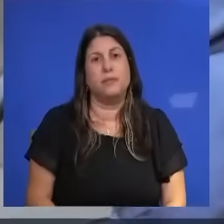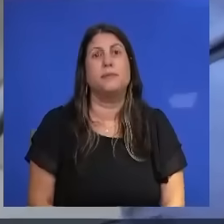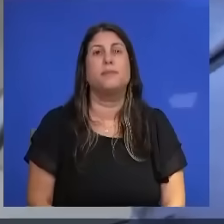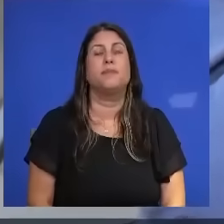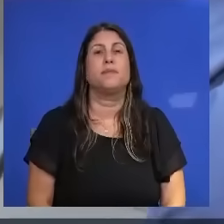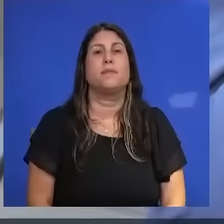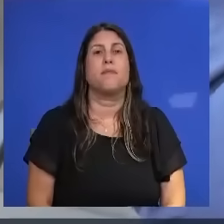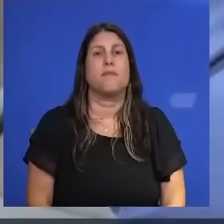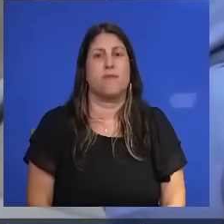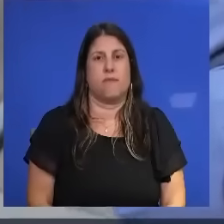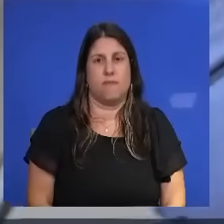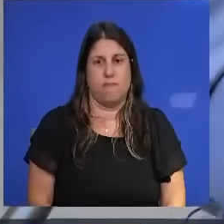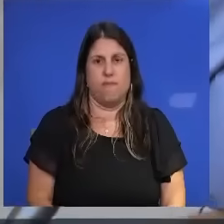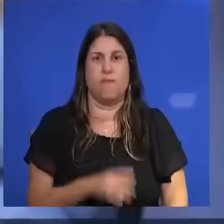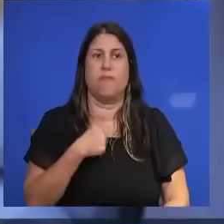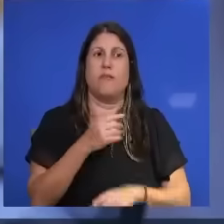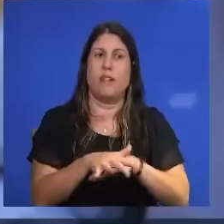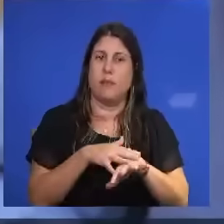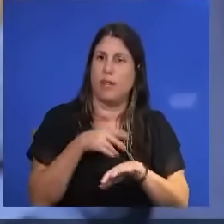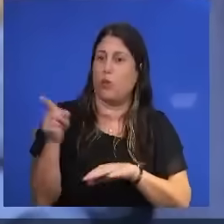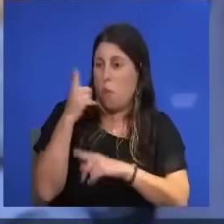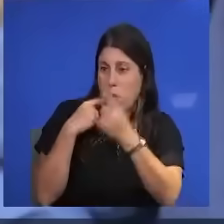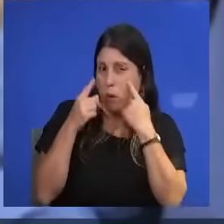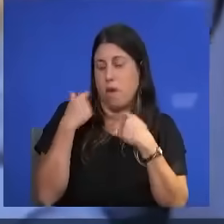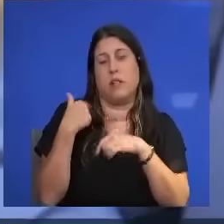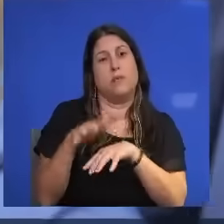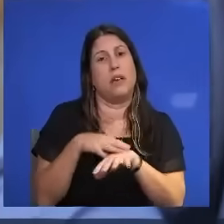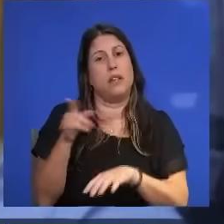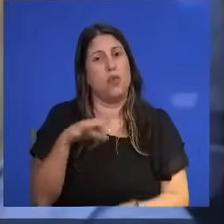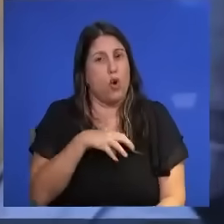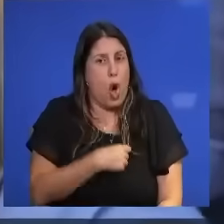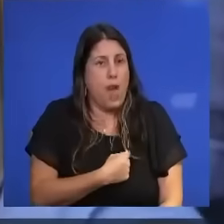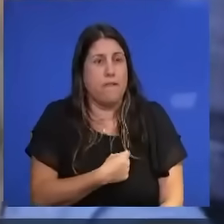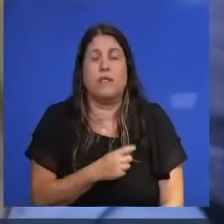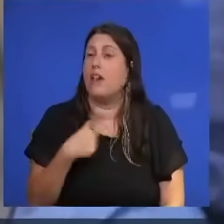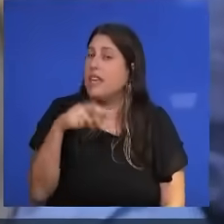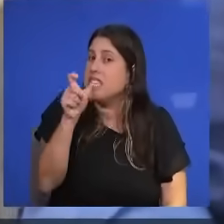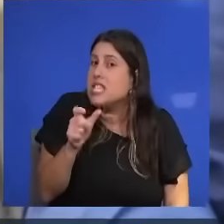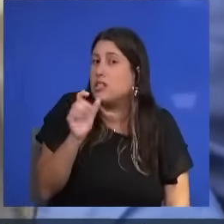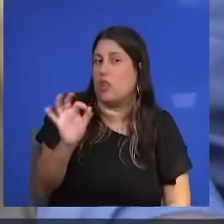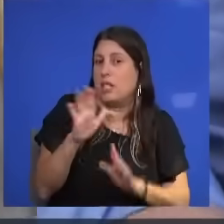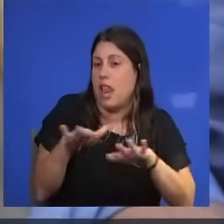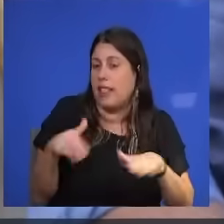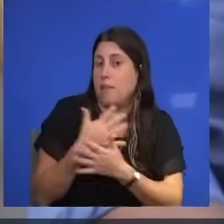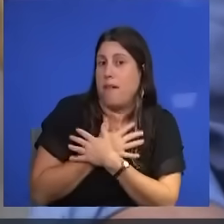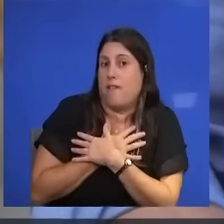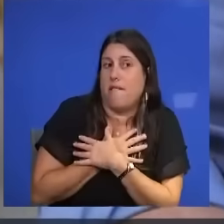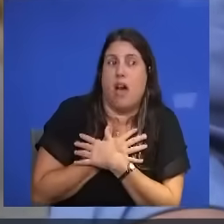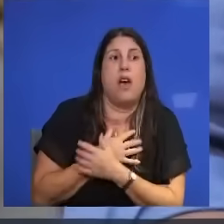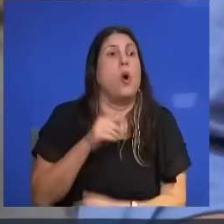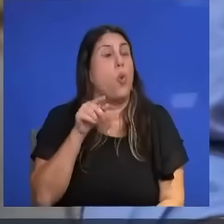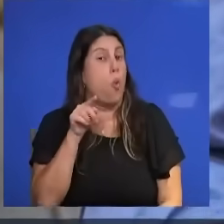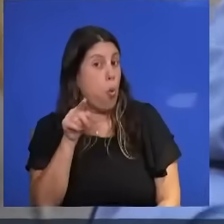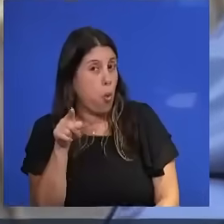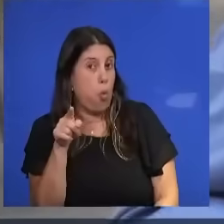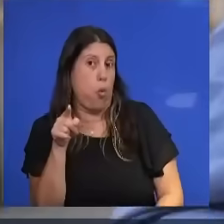ואני מרגיש שהוא בוכה, אני מרגיש שהוא כואב. אני איש של ילדים ואהבה. הוא הגנן, תראי, הוא הגנן,